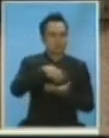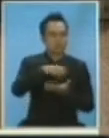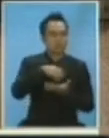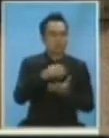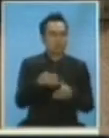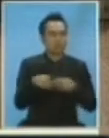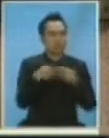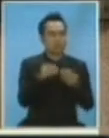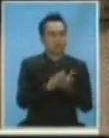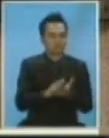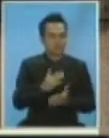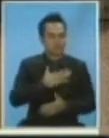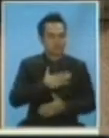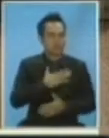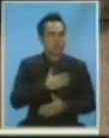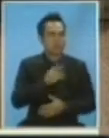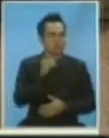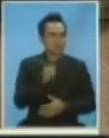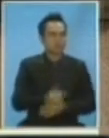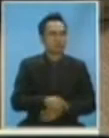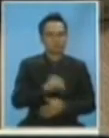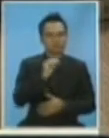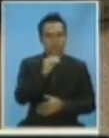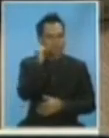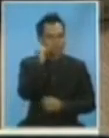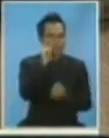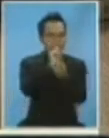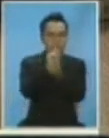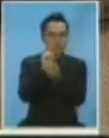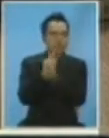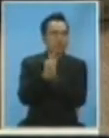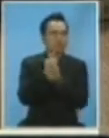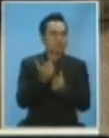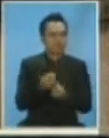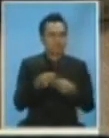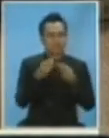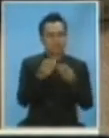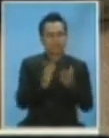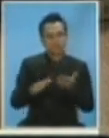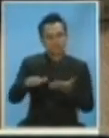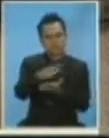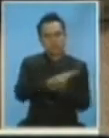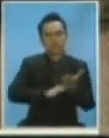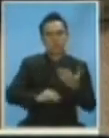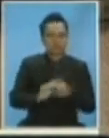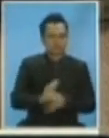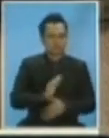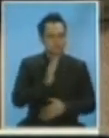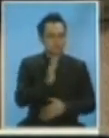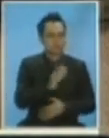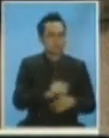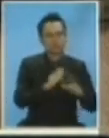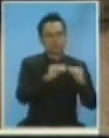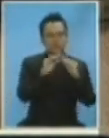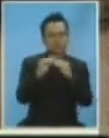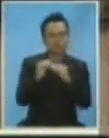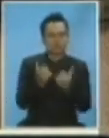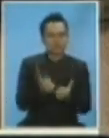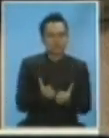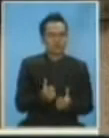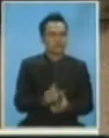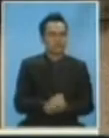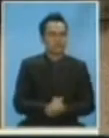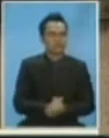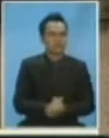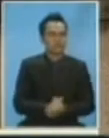องมีวิธีดำเนินการอย่างอื่นได้หลายวิธีเช่นพักการประชุมหรือขอให้ถอนยัตติข้ออ้างของนายนิคมจึงไม่สาม